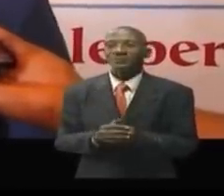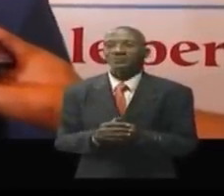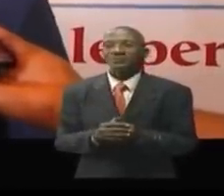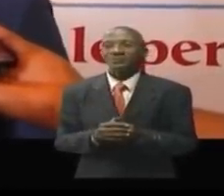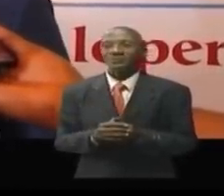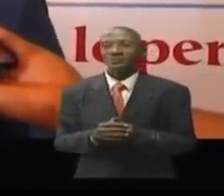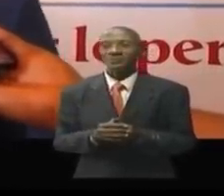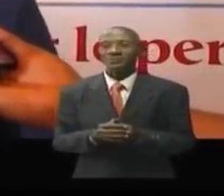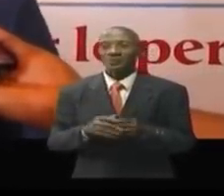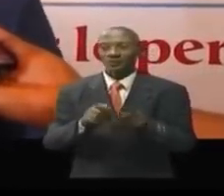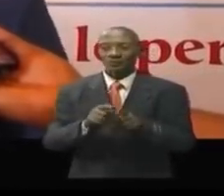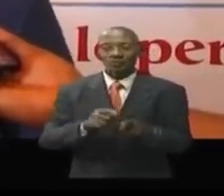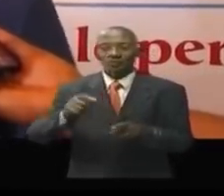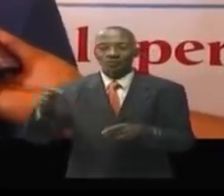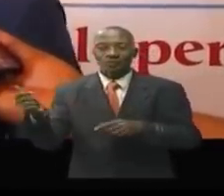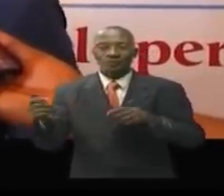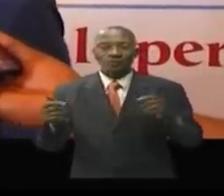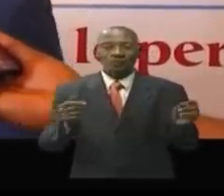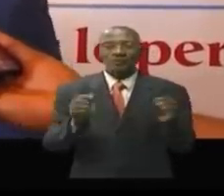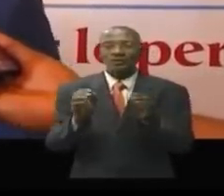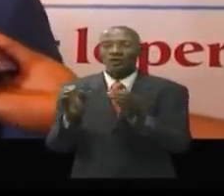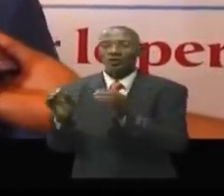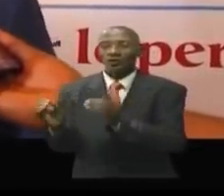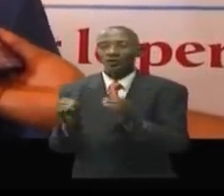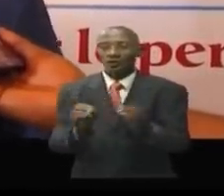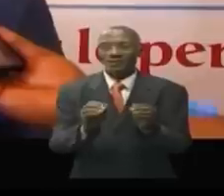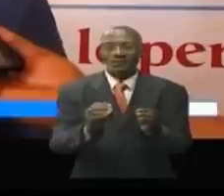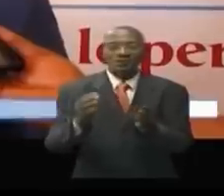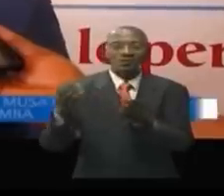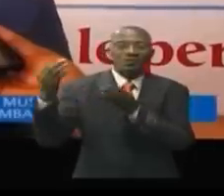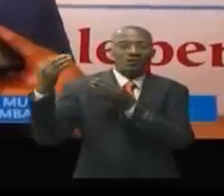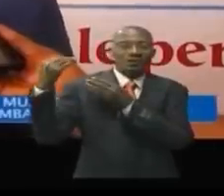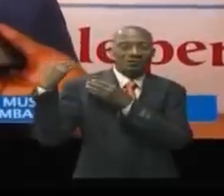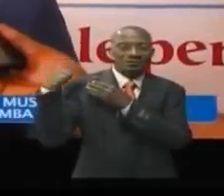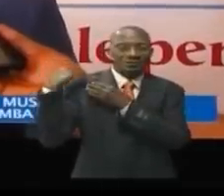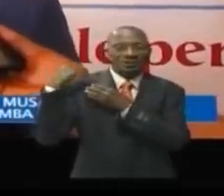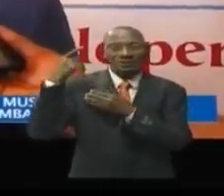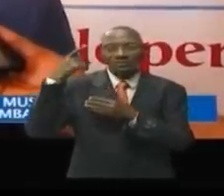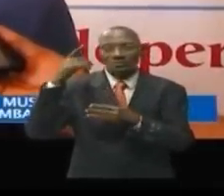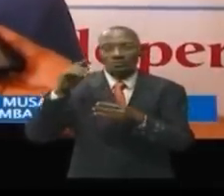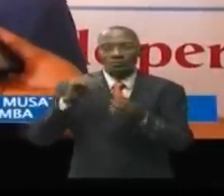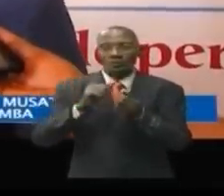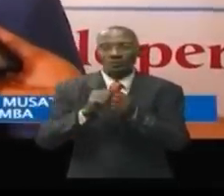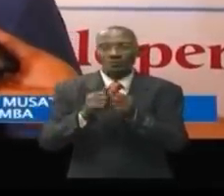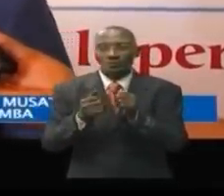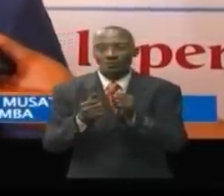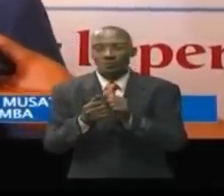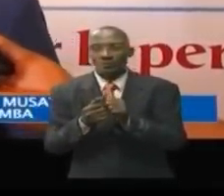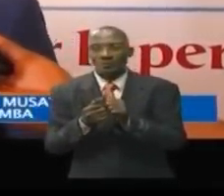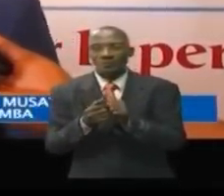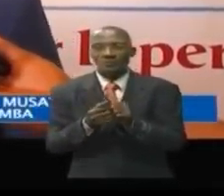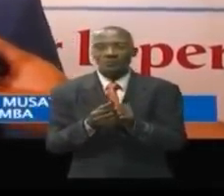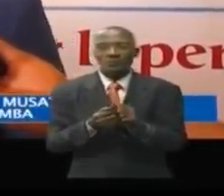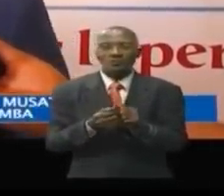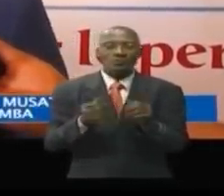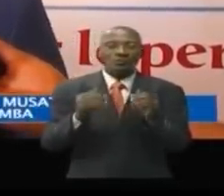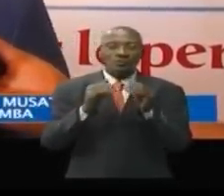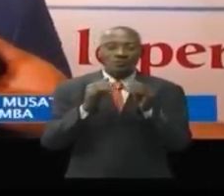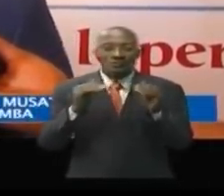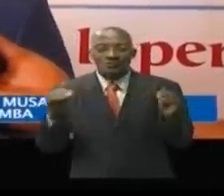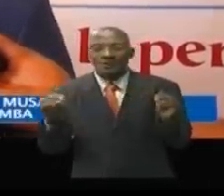autres organisations qui s'occupent des questions de paix, de sécurité